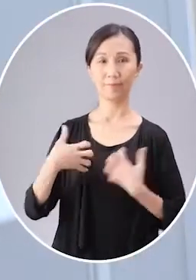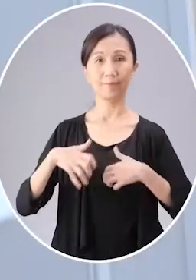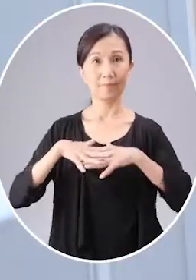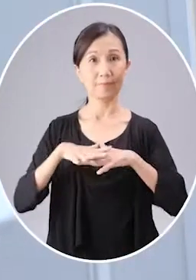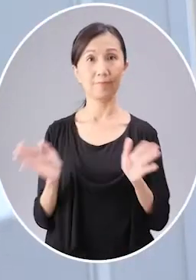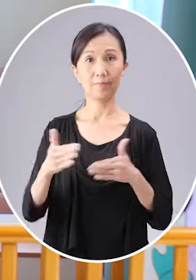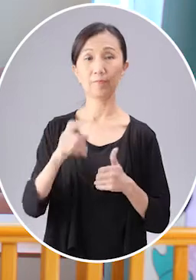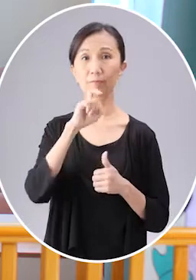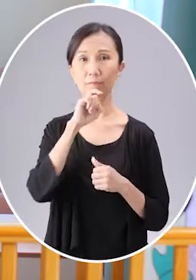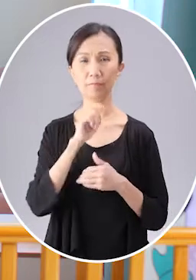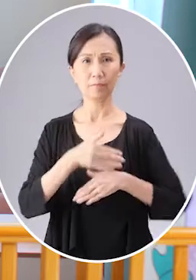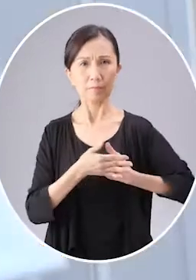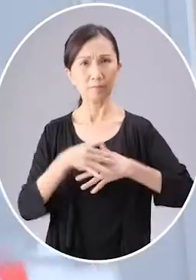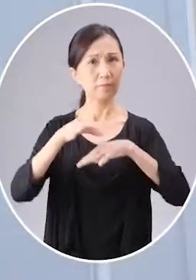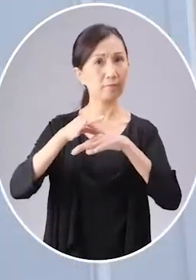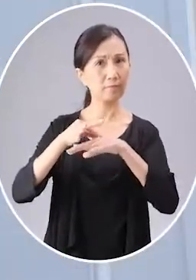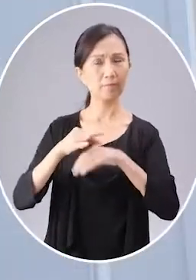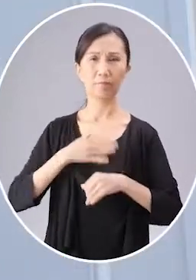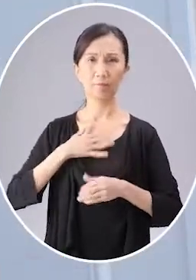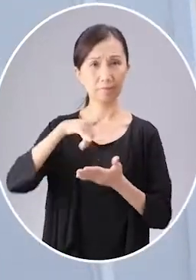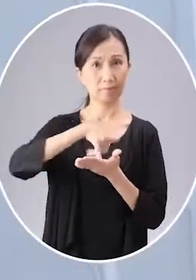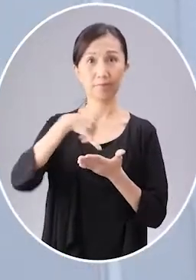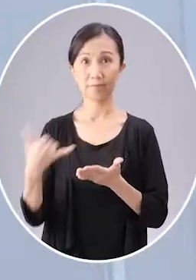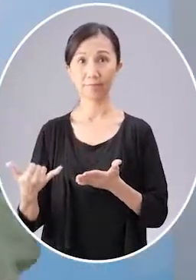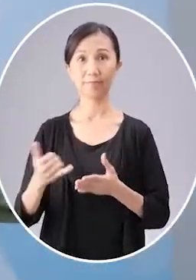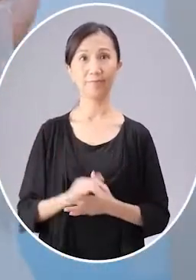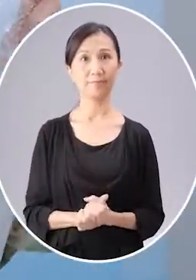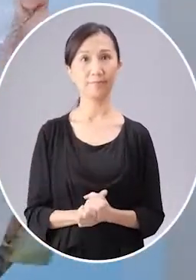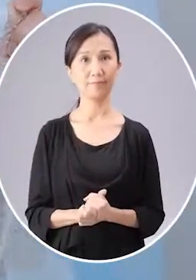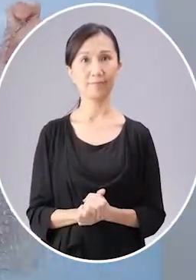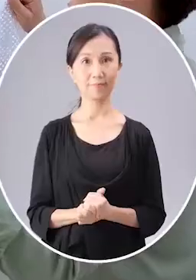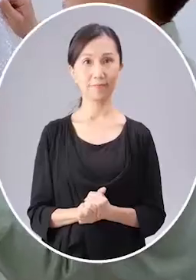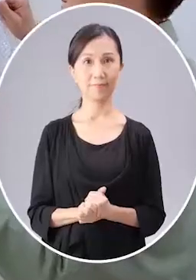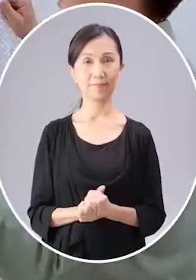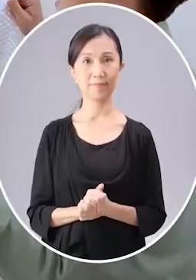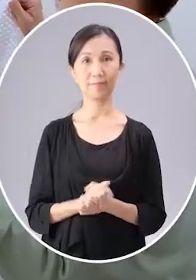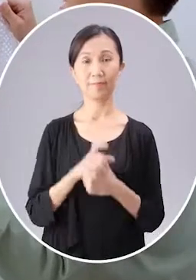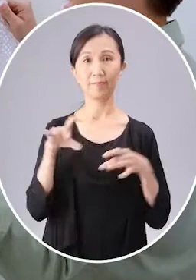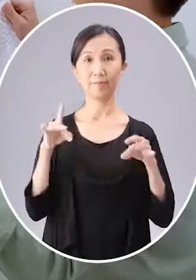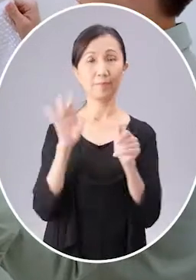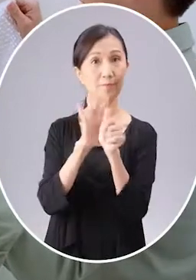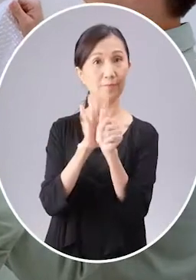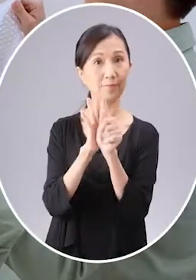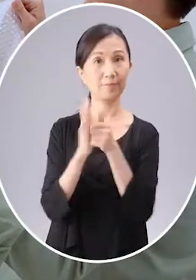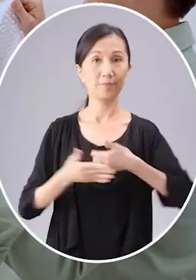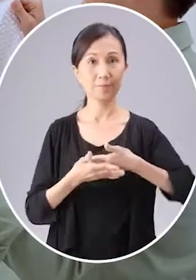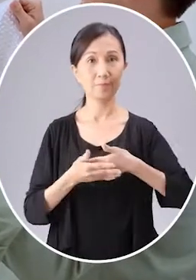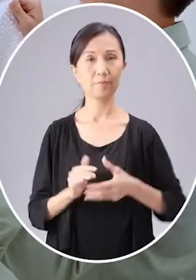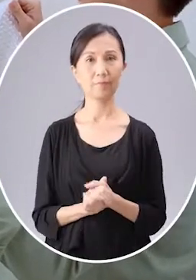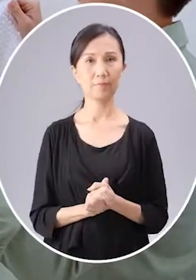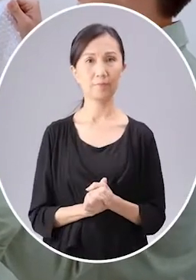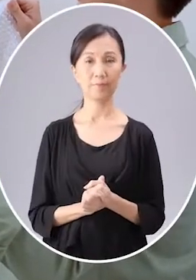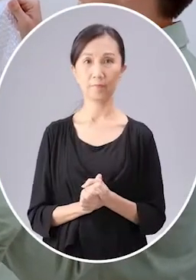箱都预备埋啊！ 阿 B 咁百厌，好担心佢会跌亲。 得得，系用嚟保护阿 B 嘅。